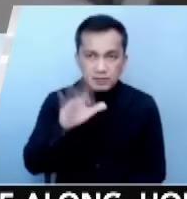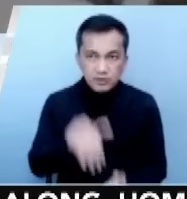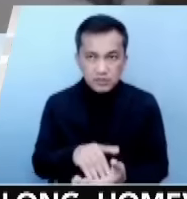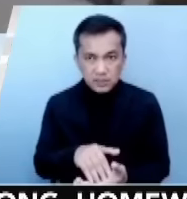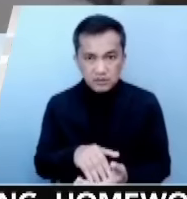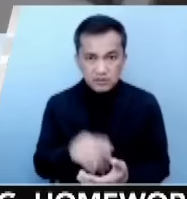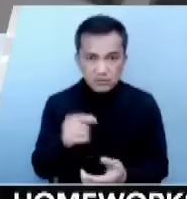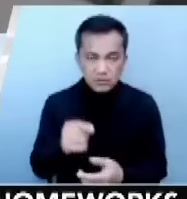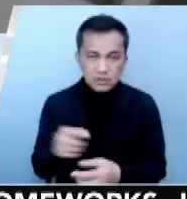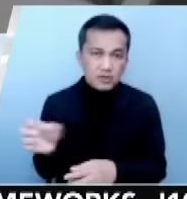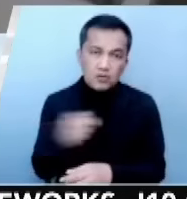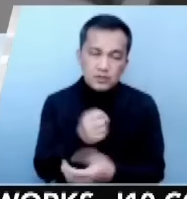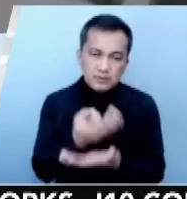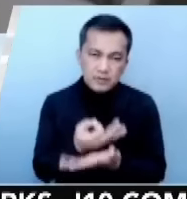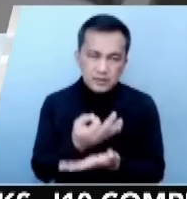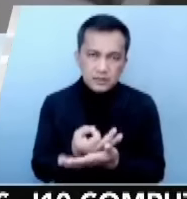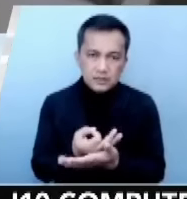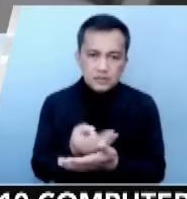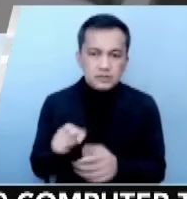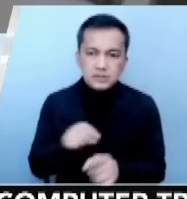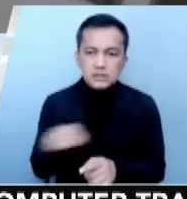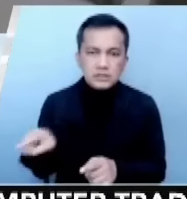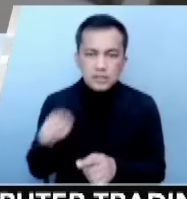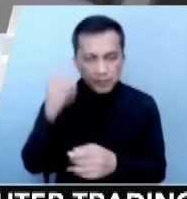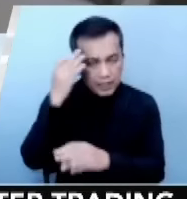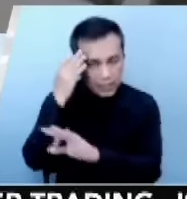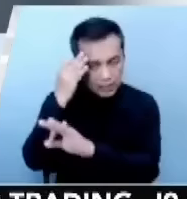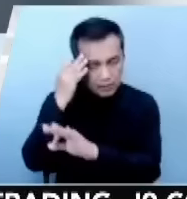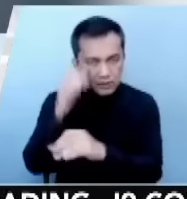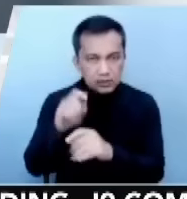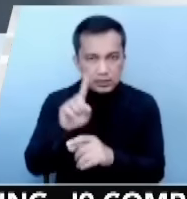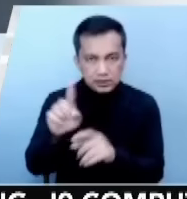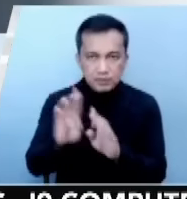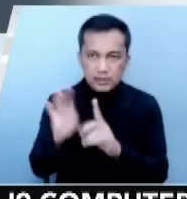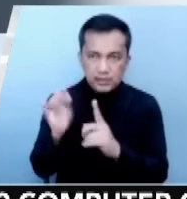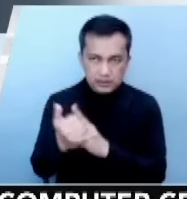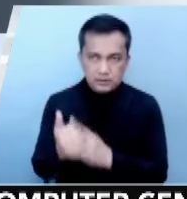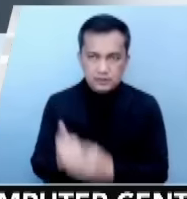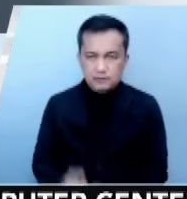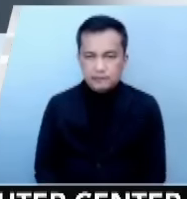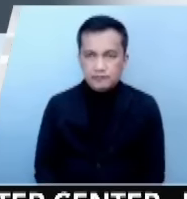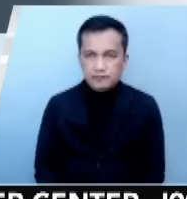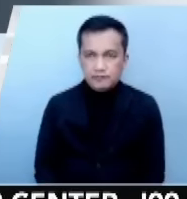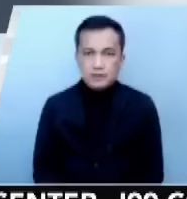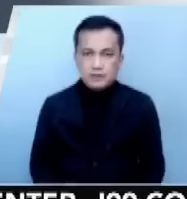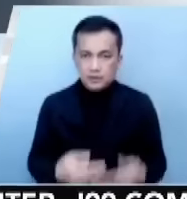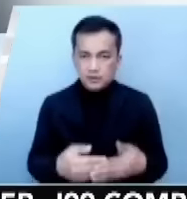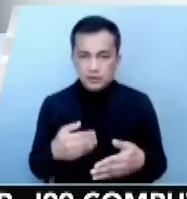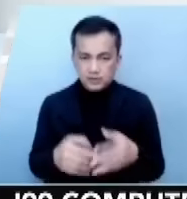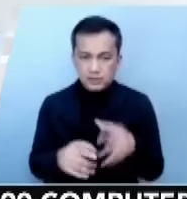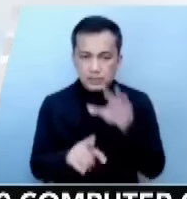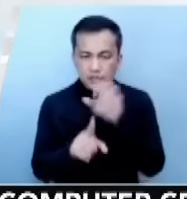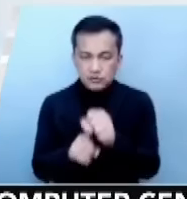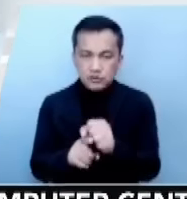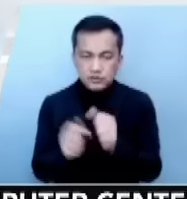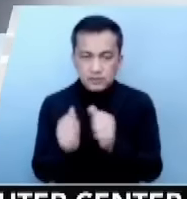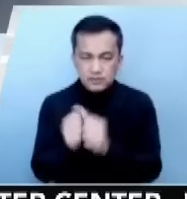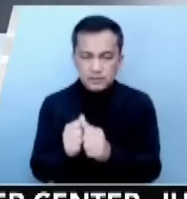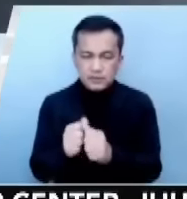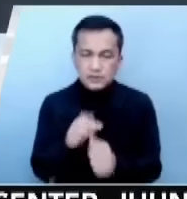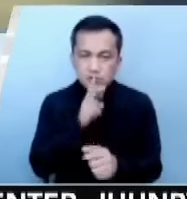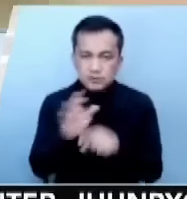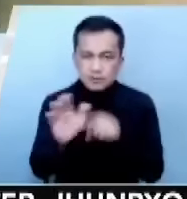up nila. Kasi makakakilala nga lang itong ito kasi isang barangay lang sila. Nauna lang naaresto ang kasama ng suspect sa pagpatay.